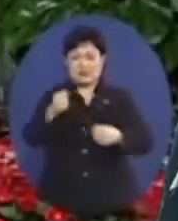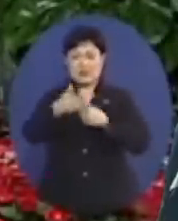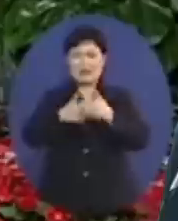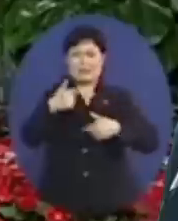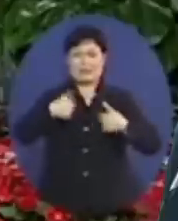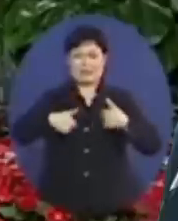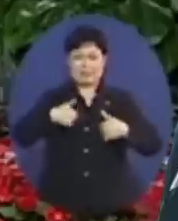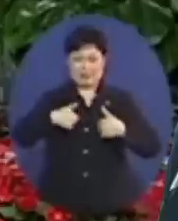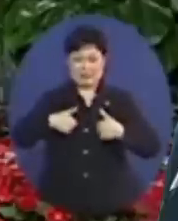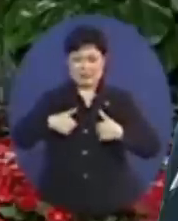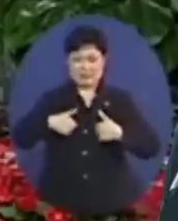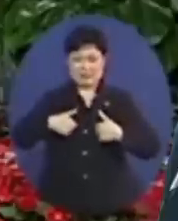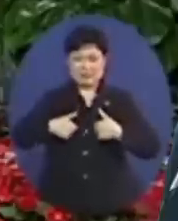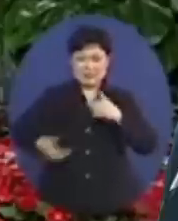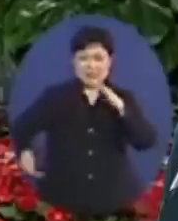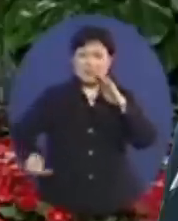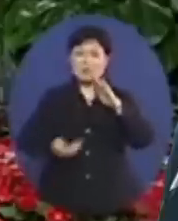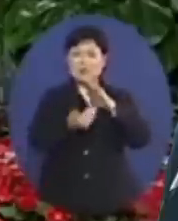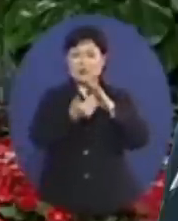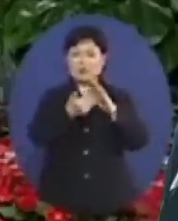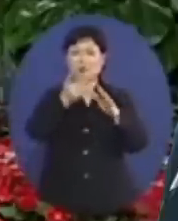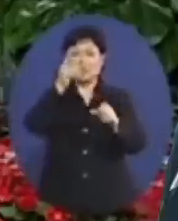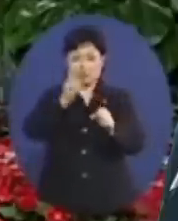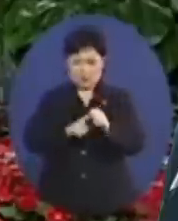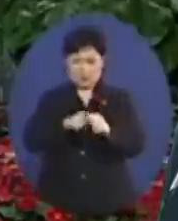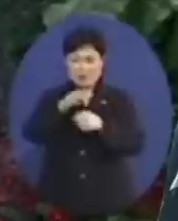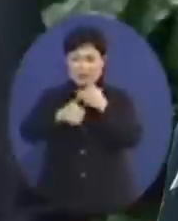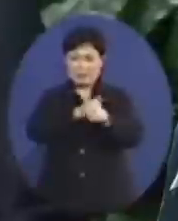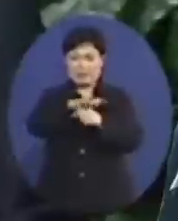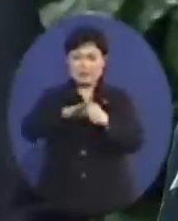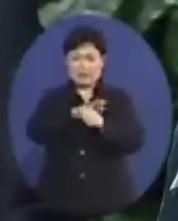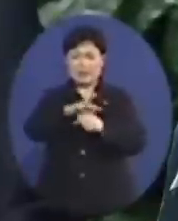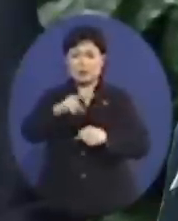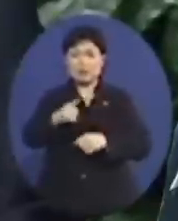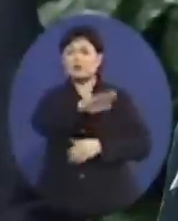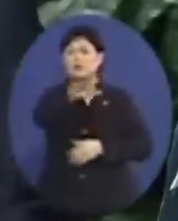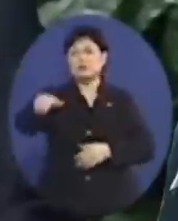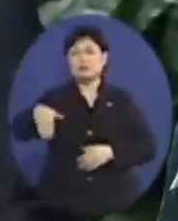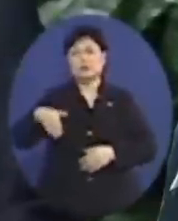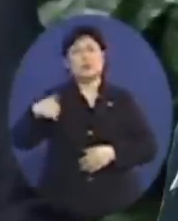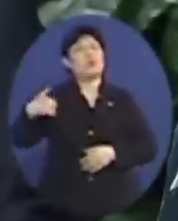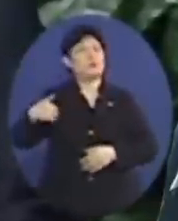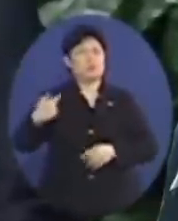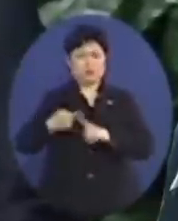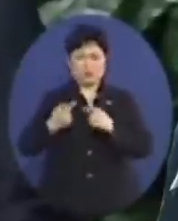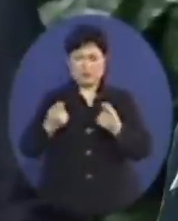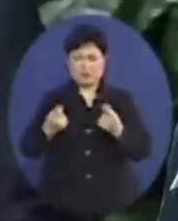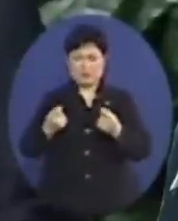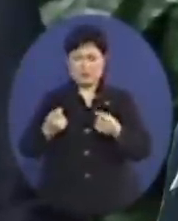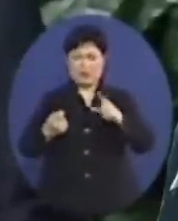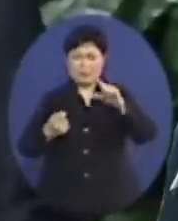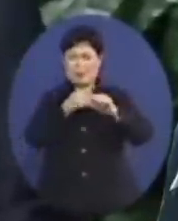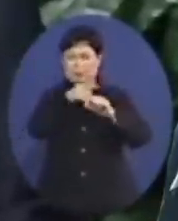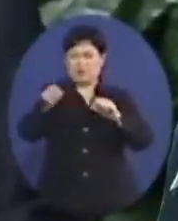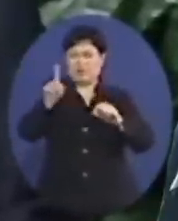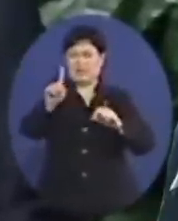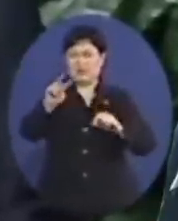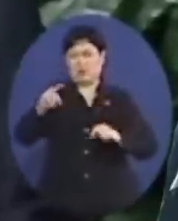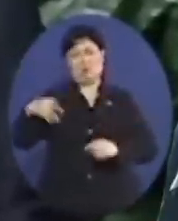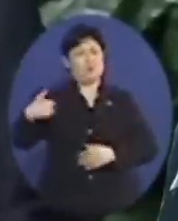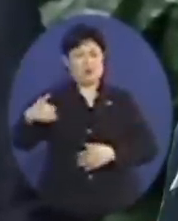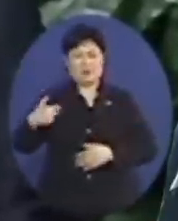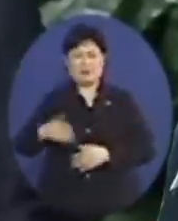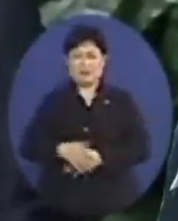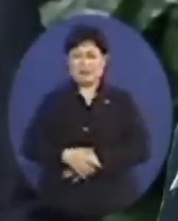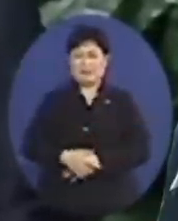뜻을 이루려고 하신 것인데 그 하나님의 사랑도 우리가 모릅니다. 만분지 일도 모릅니다.